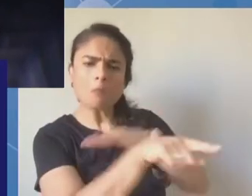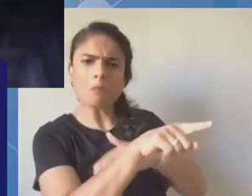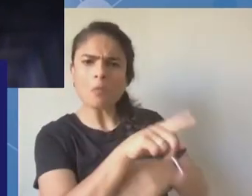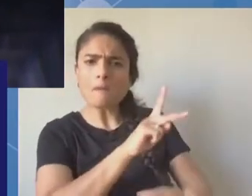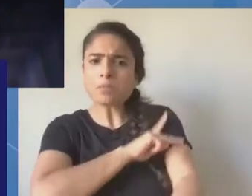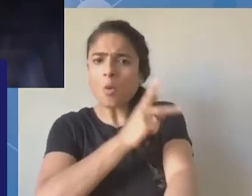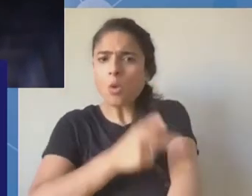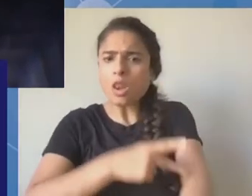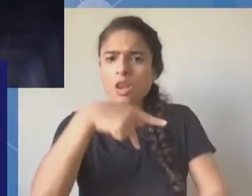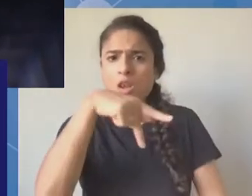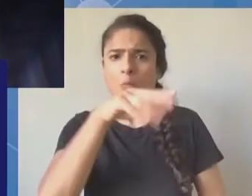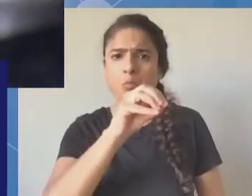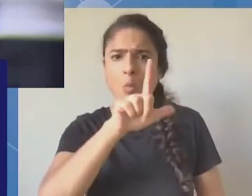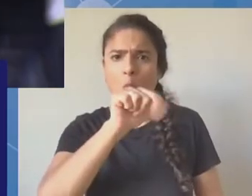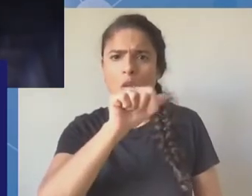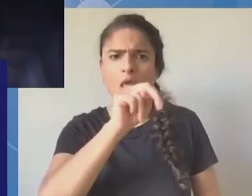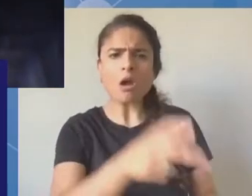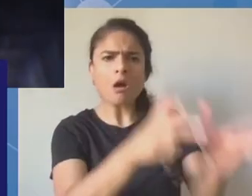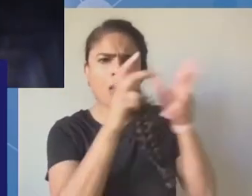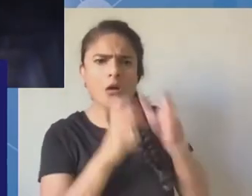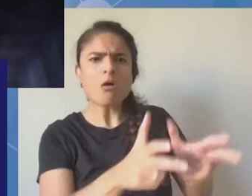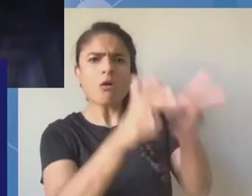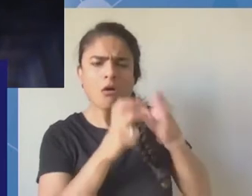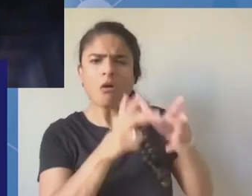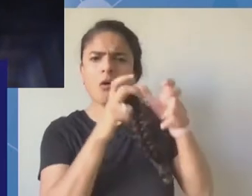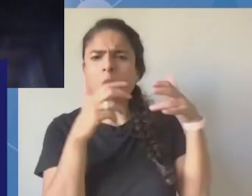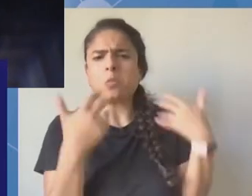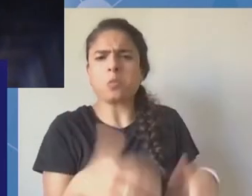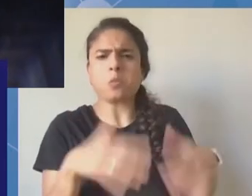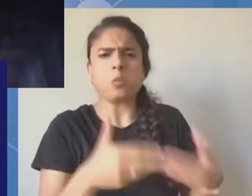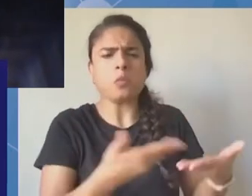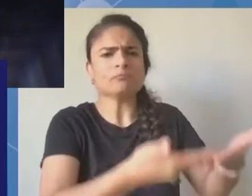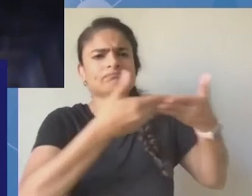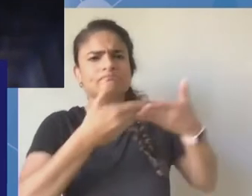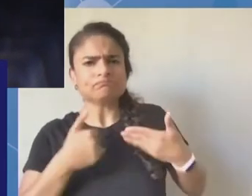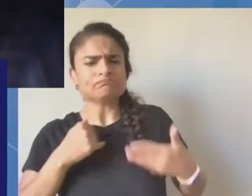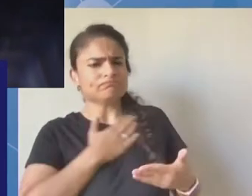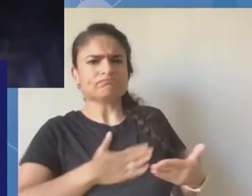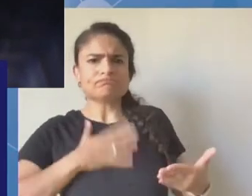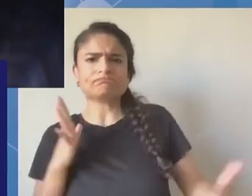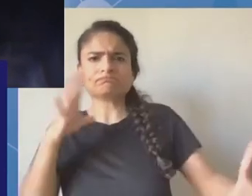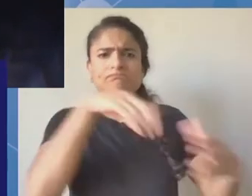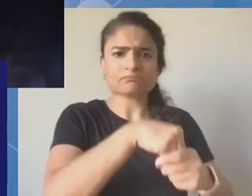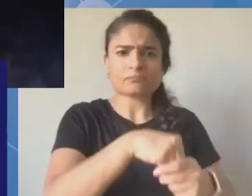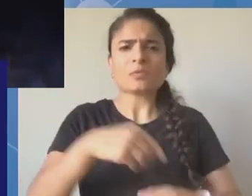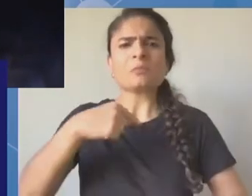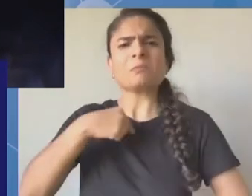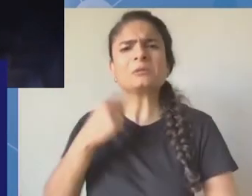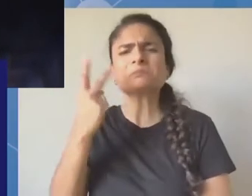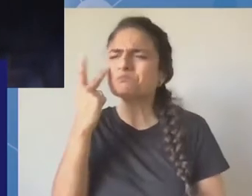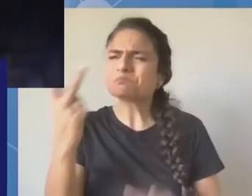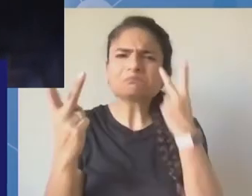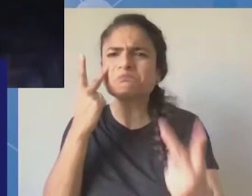取今天很多一些板块对吧，很少是讲过的吧，讲到的吧是限制互联